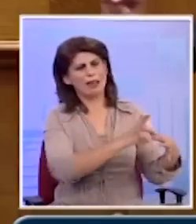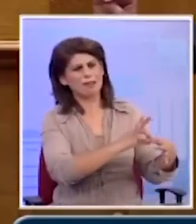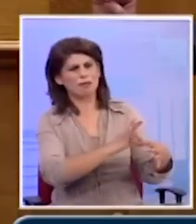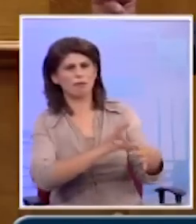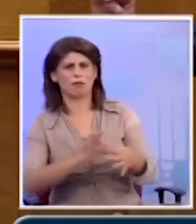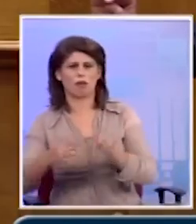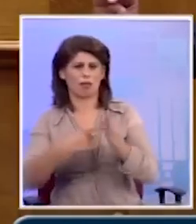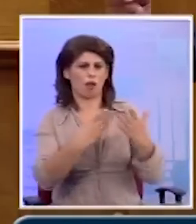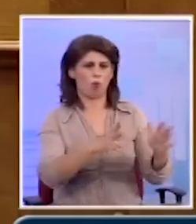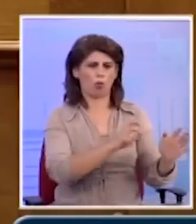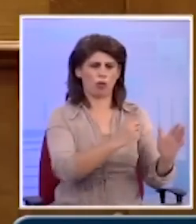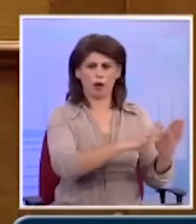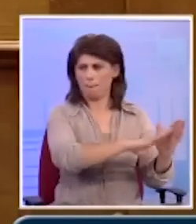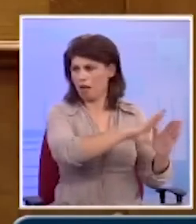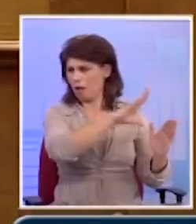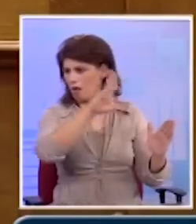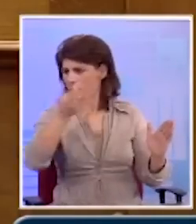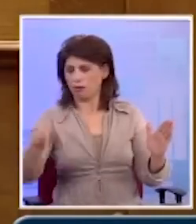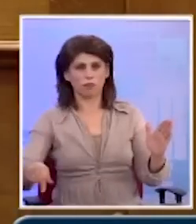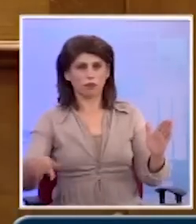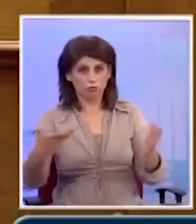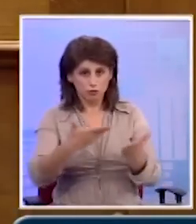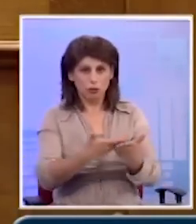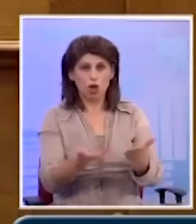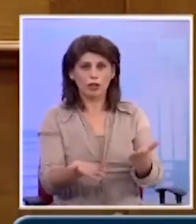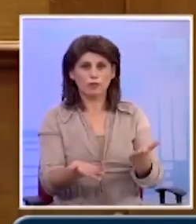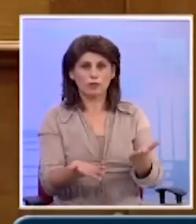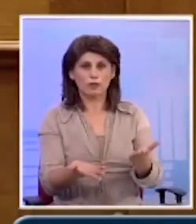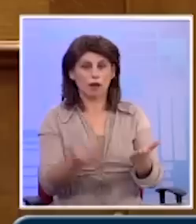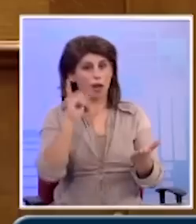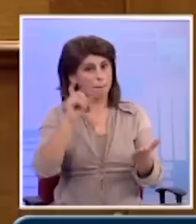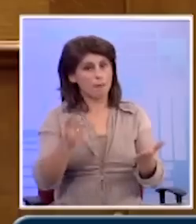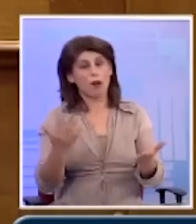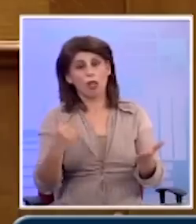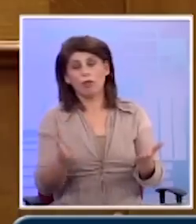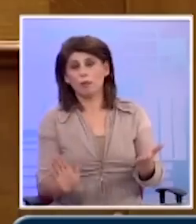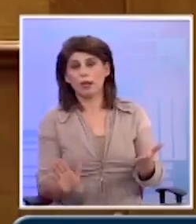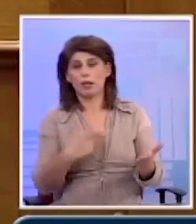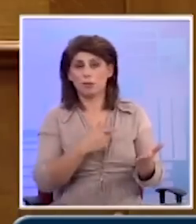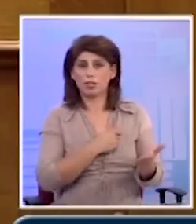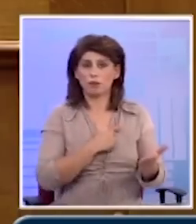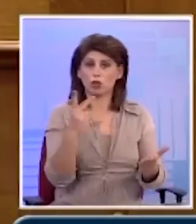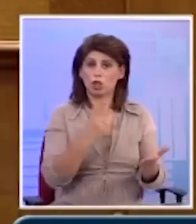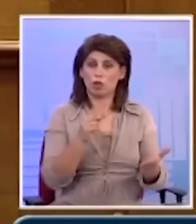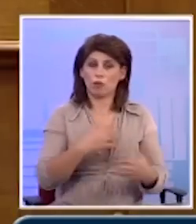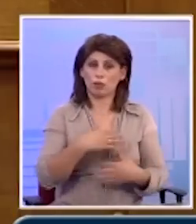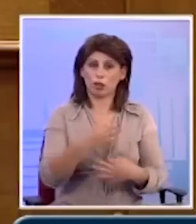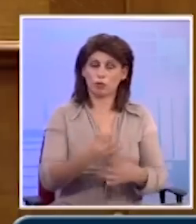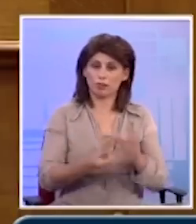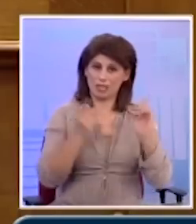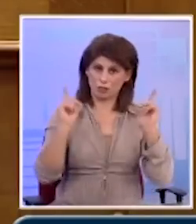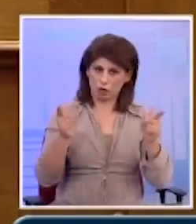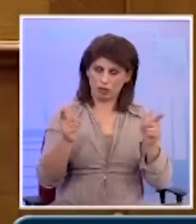συνεχές. Αυτά σύμφωνα με την πρόταση. Τα οποία μάλλον δεν ισχύουν, εάν πιστέψω τον κοινοβουλευτικό εκπρόσωπο της Νέας